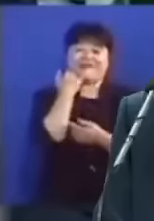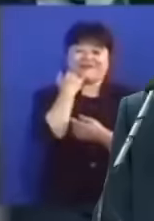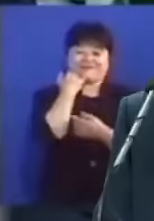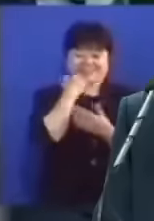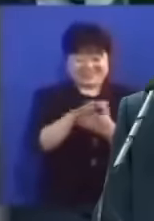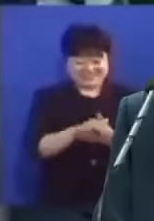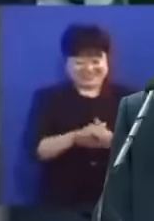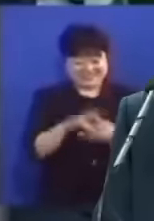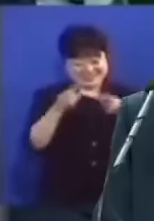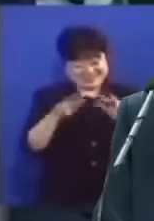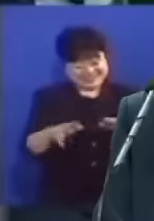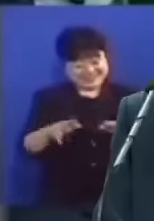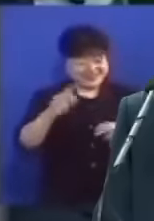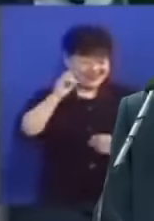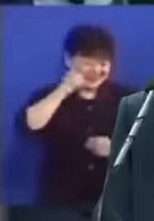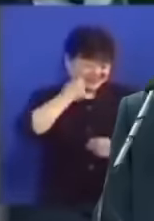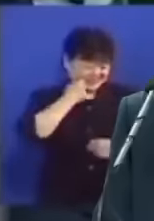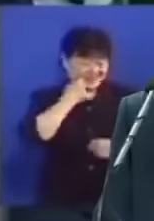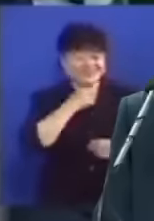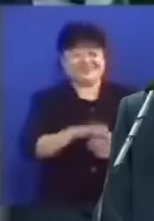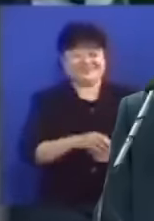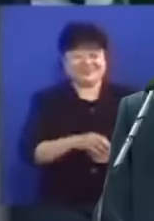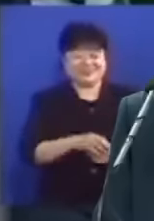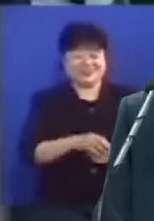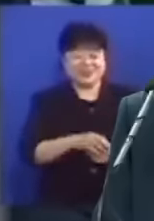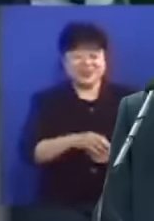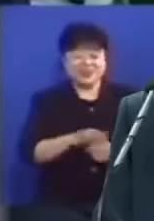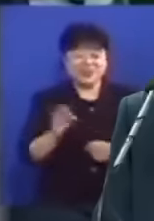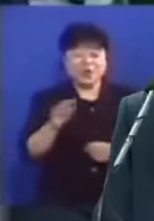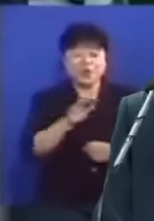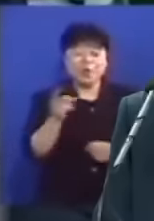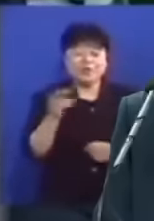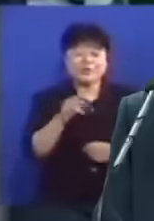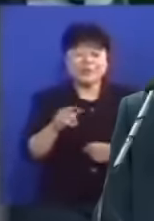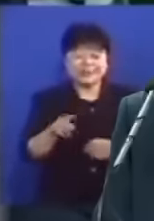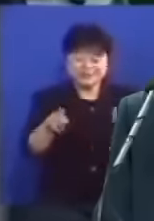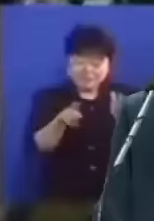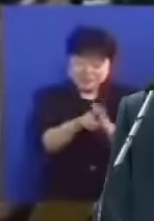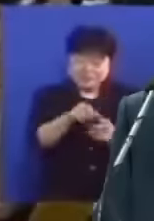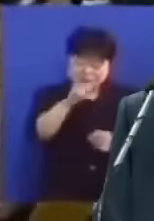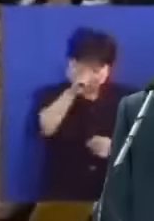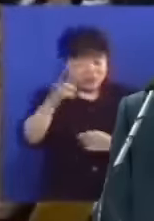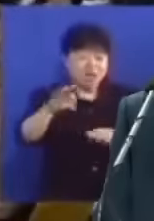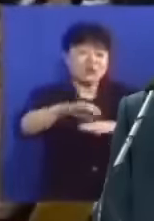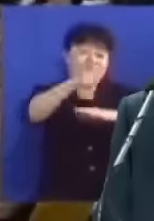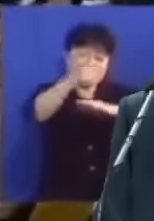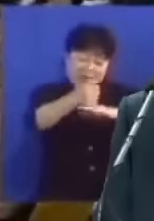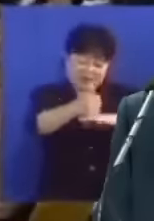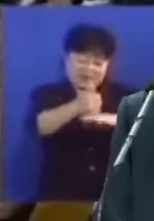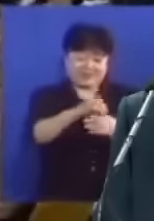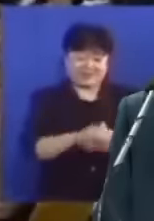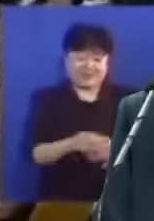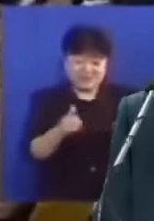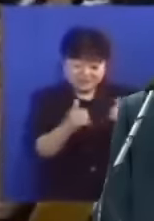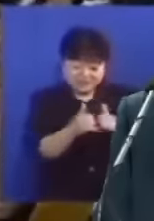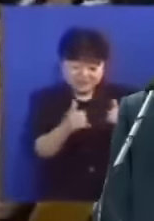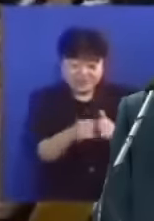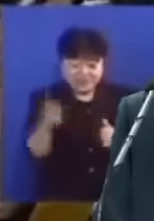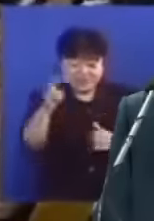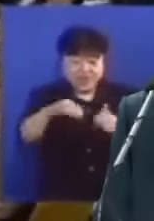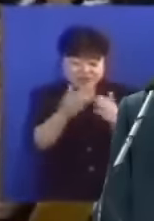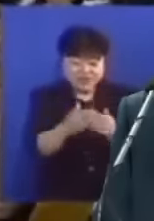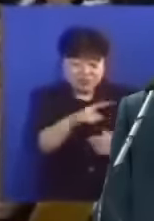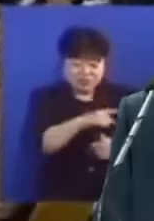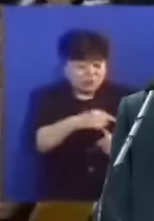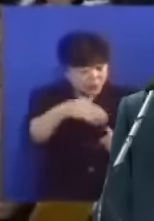요사이 그렇게 하라도 못해요. 그만큼 요사밭 같은 믿음을 가진 사람 없으니까 전쟁터에